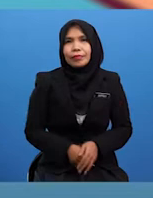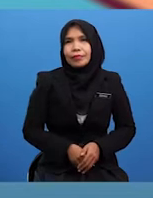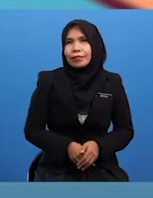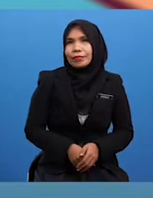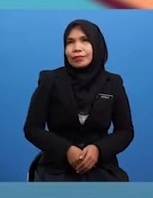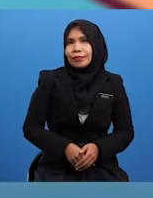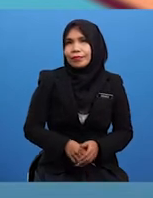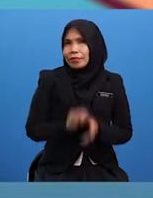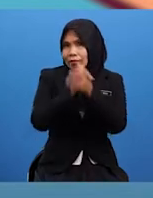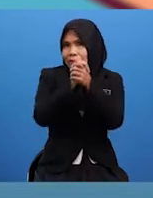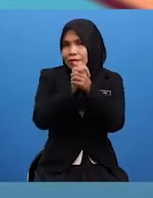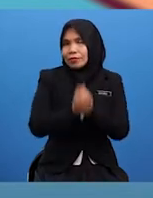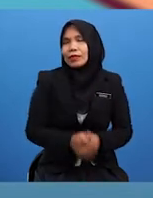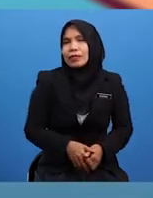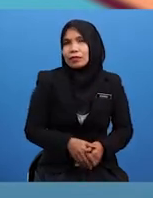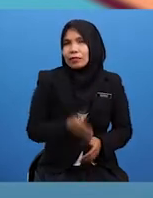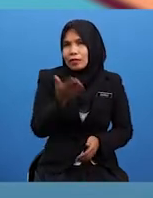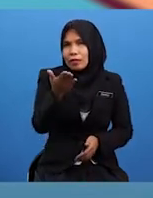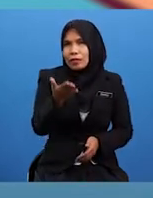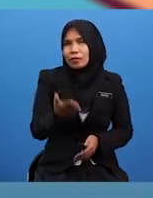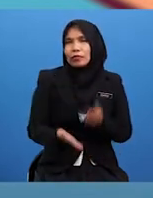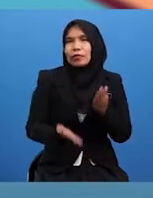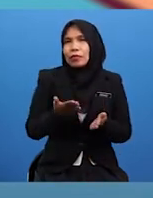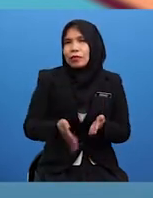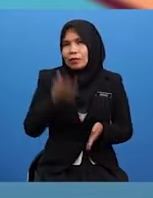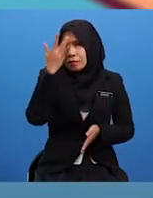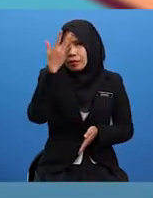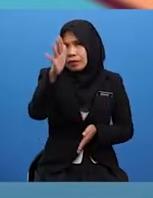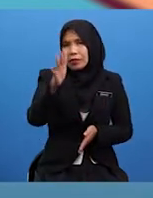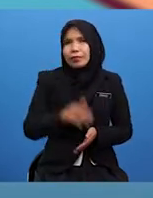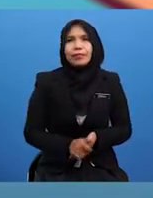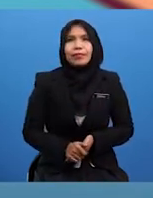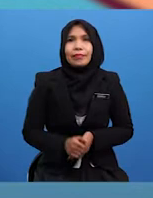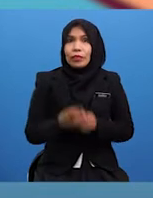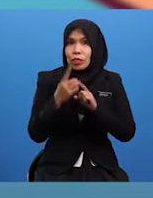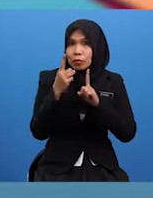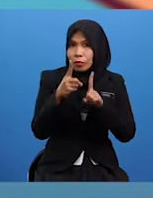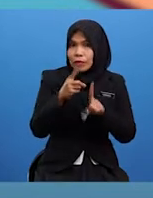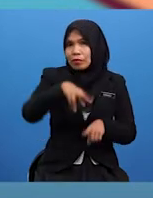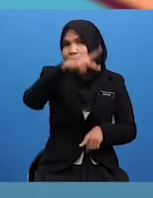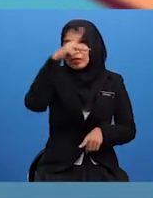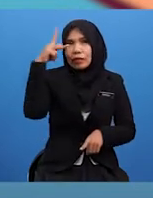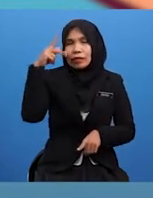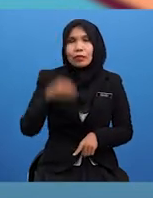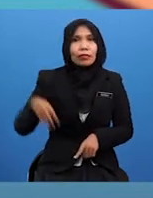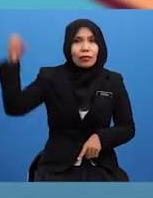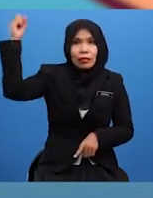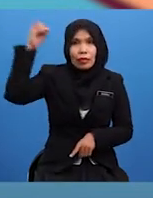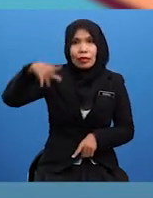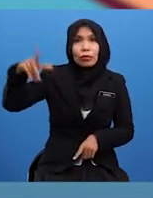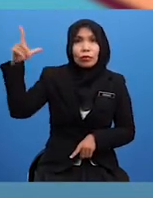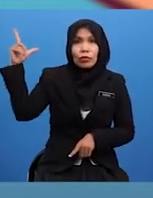Hebat! Kamu memang pandai. Jawapan yang cikgu terima adalah kerana lampu suluh merah